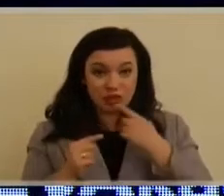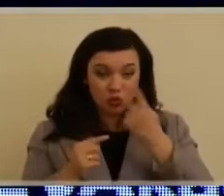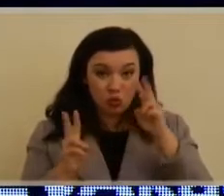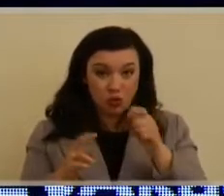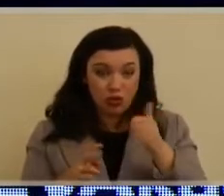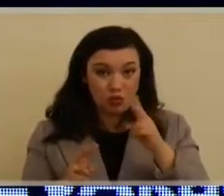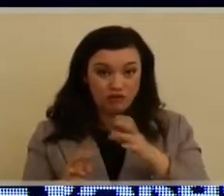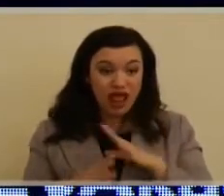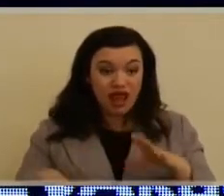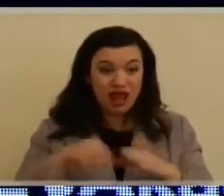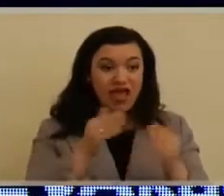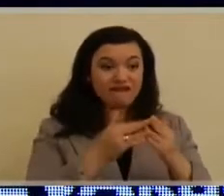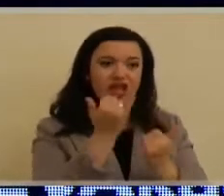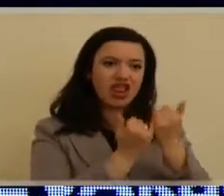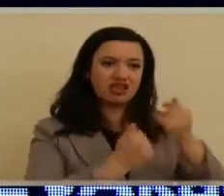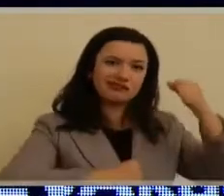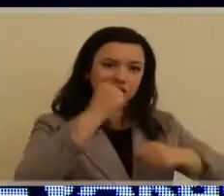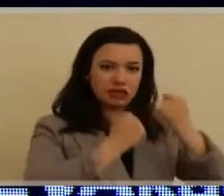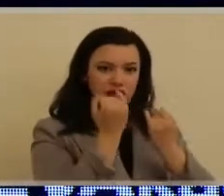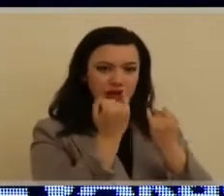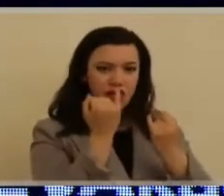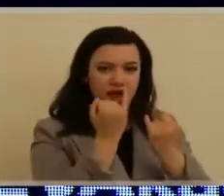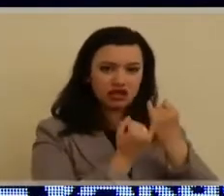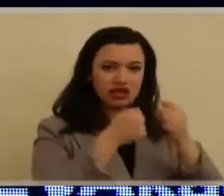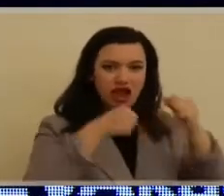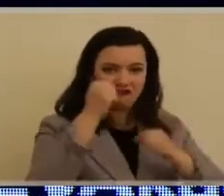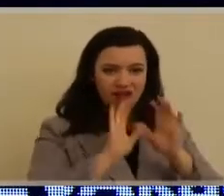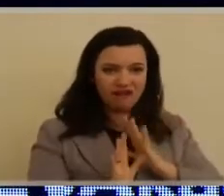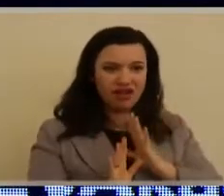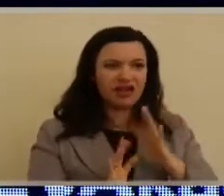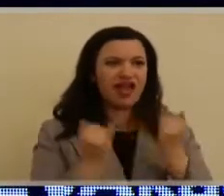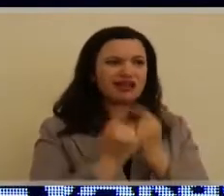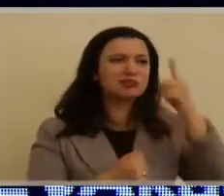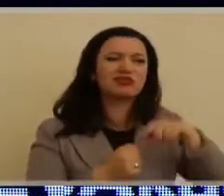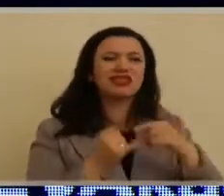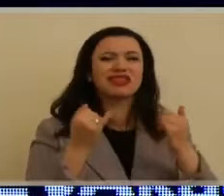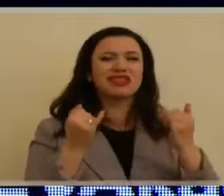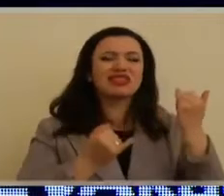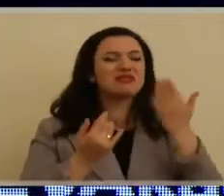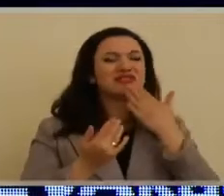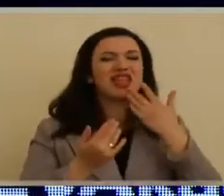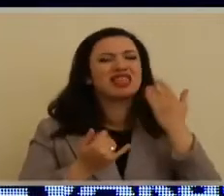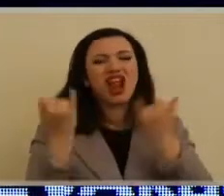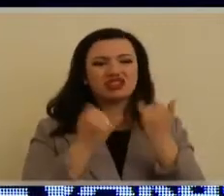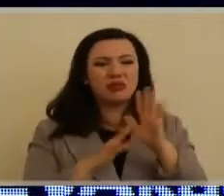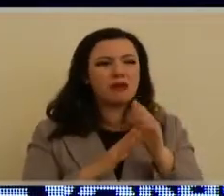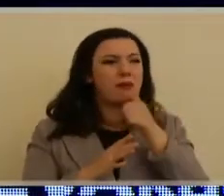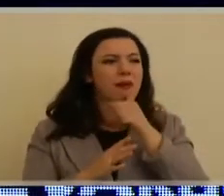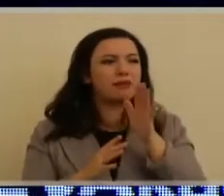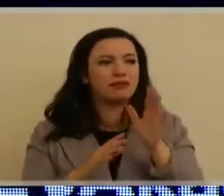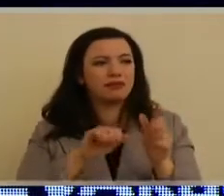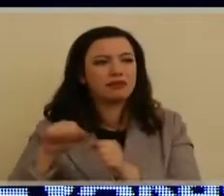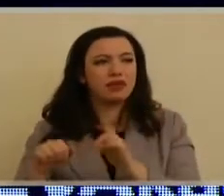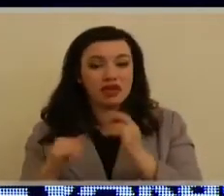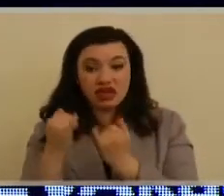var. Her evde kardeş kavgası vardır değil mi? Kardeşler arasında bir tartışma yaşıyoruz mesela. Babam hemen bana şey